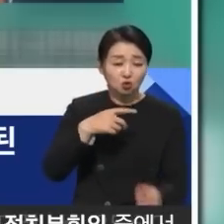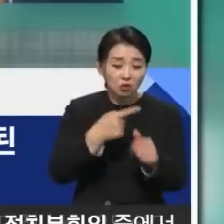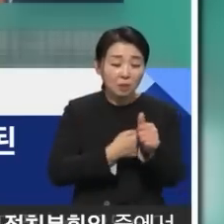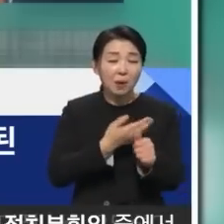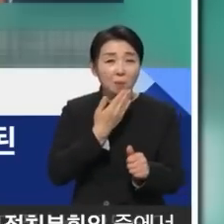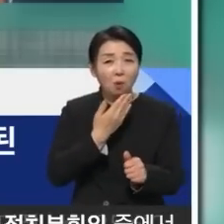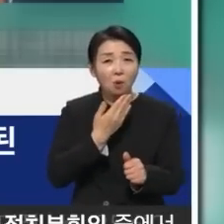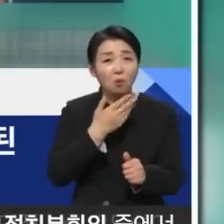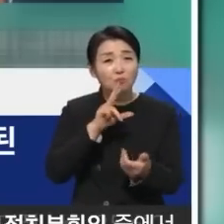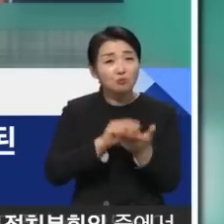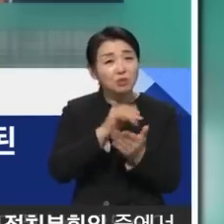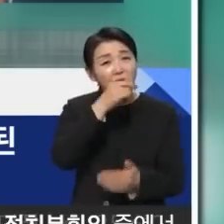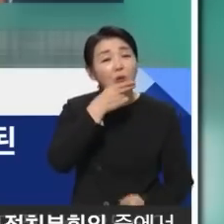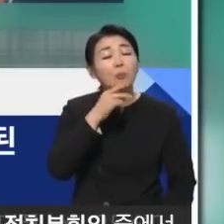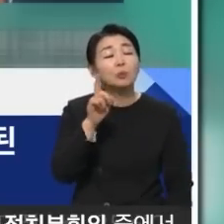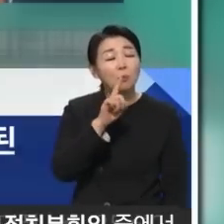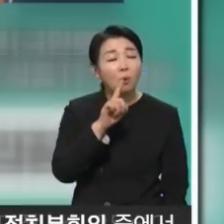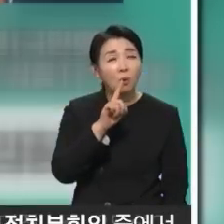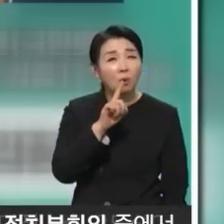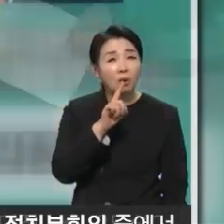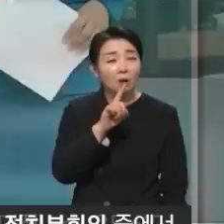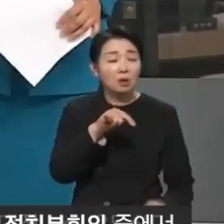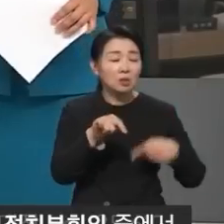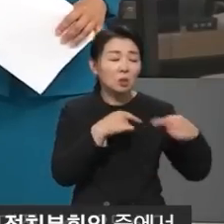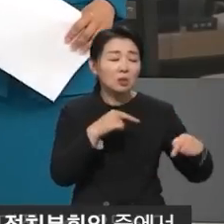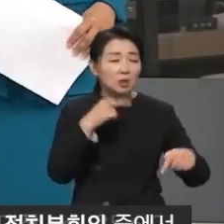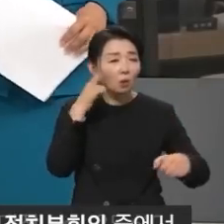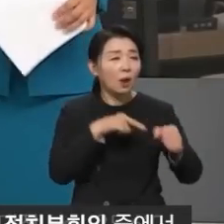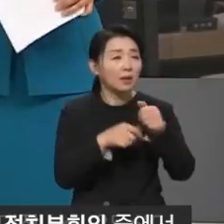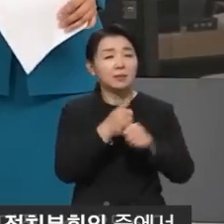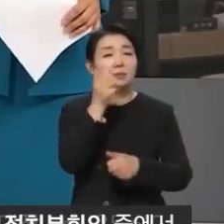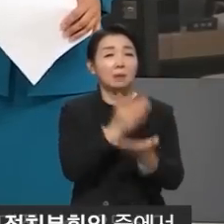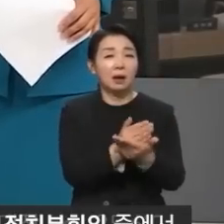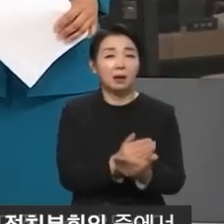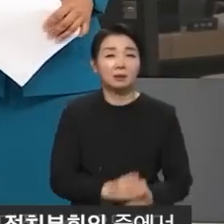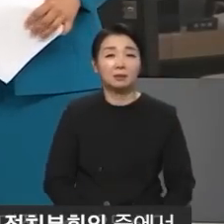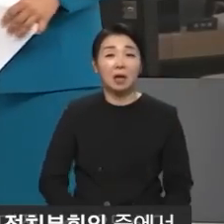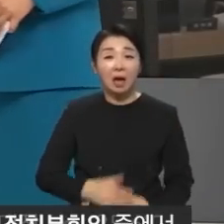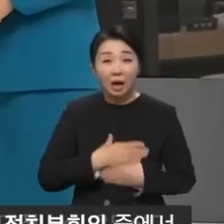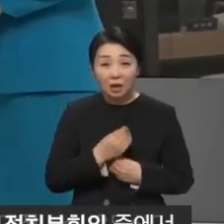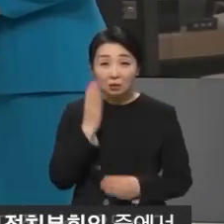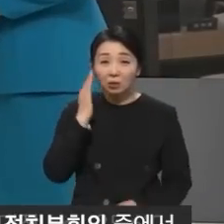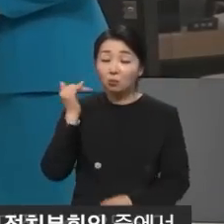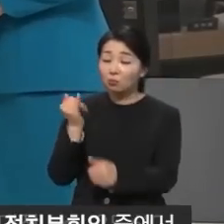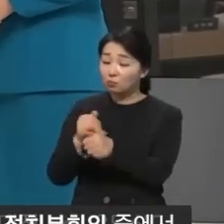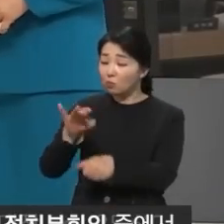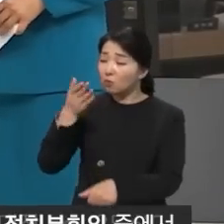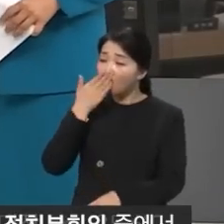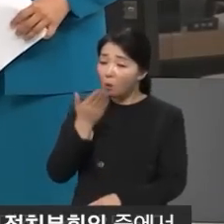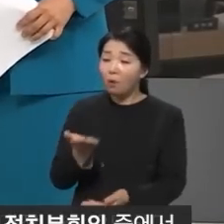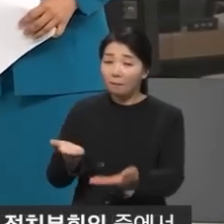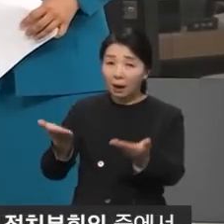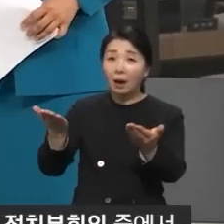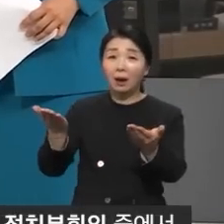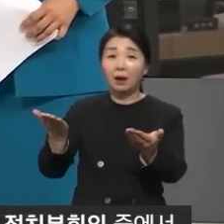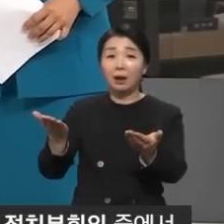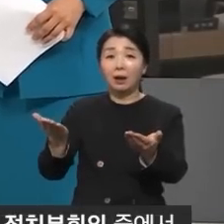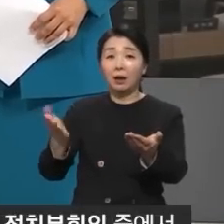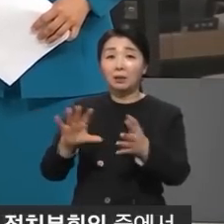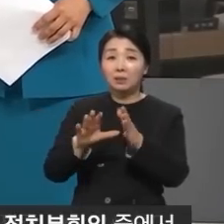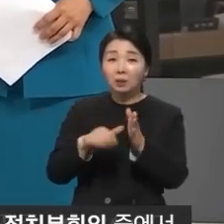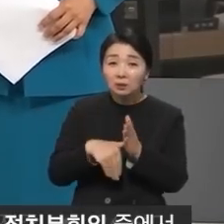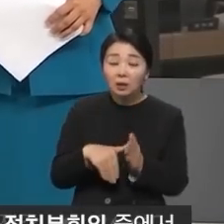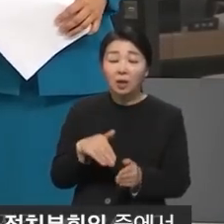가지고 정치가 이기려 해서는 안 된다. 네, 그러면서 그렇게 안전하면 대통령 내일부터 먹어보라. 그리고 이럴